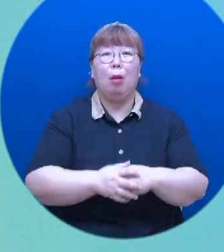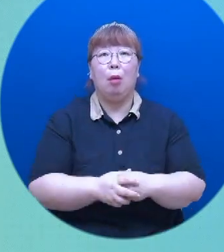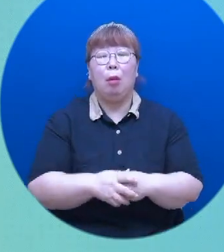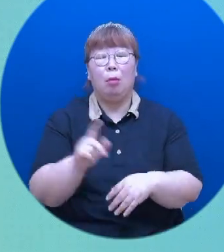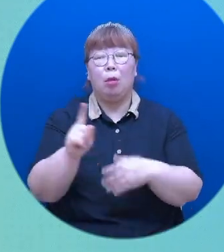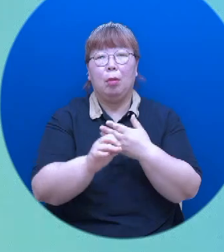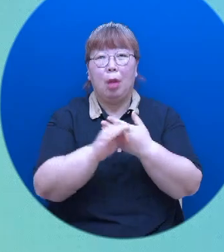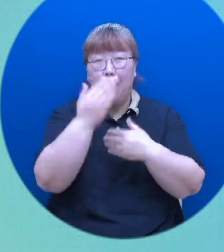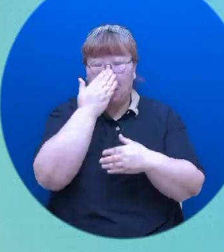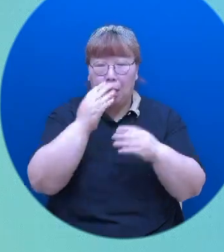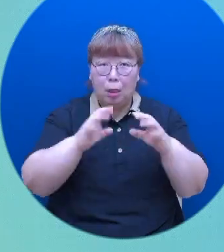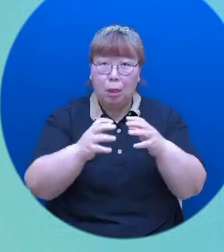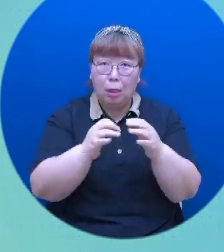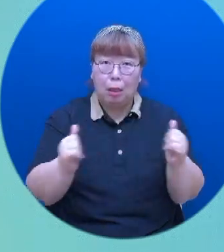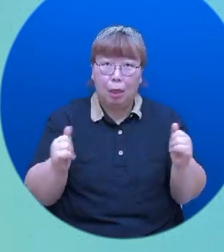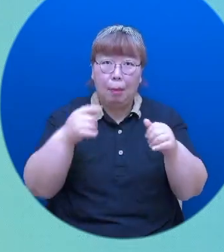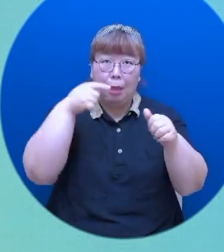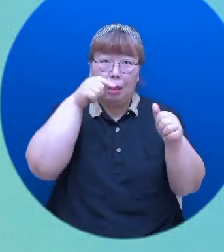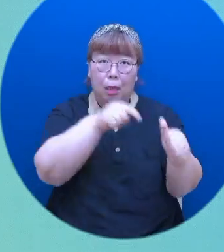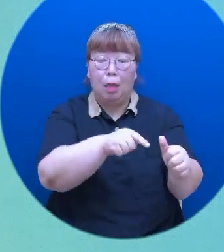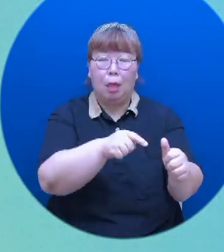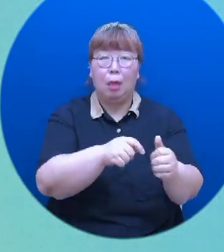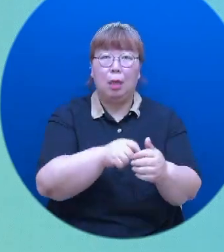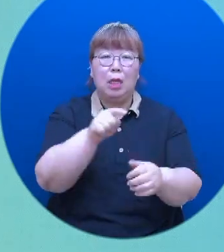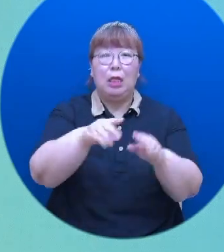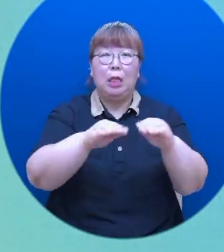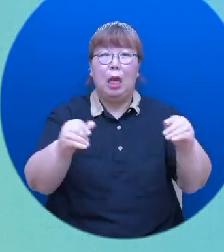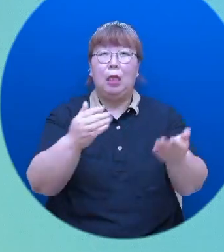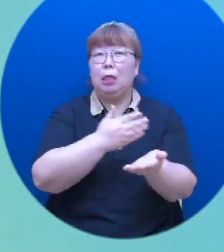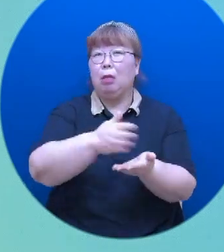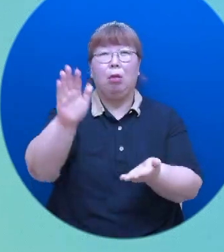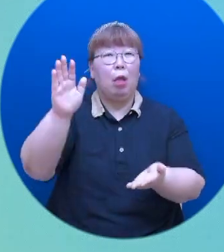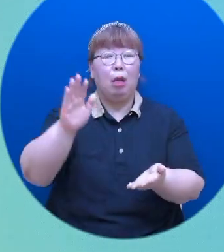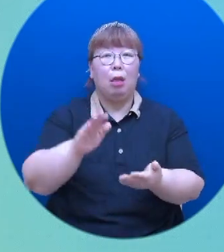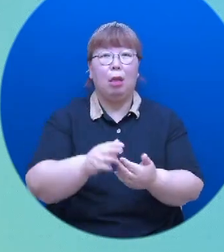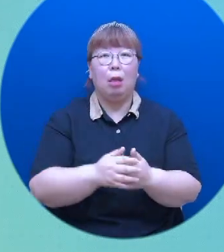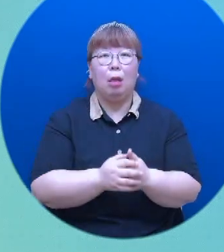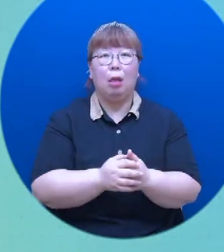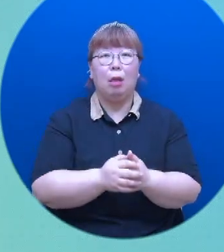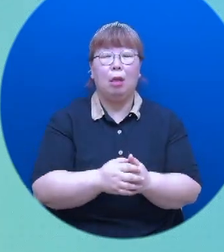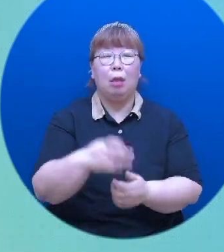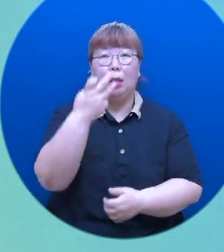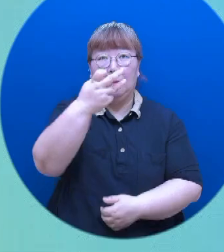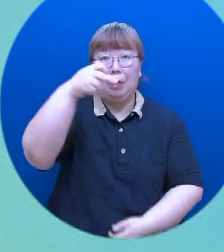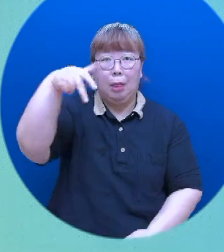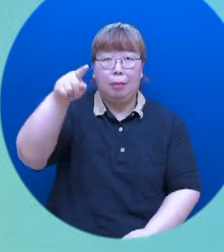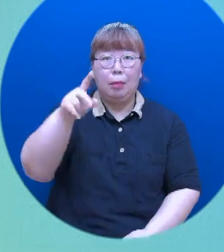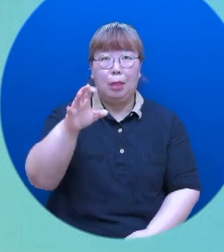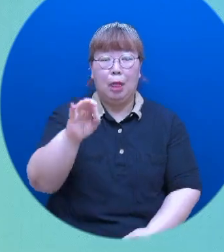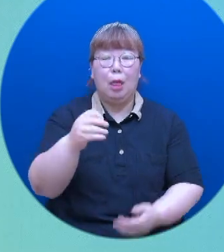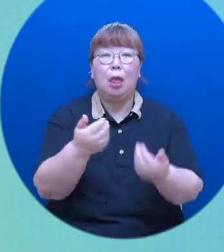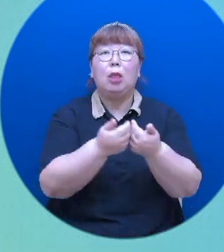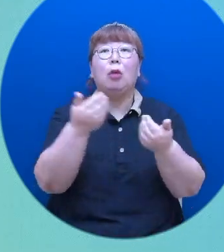하여금 너희들 이 땅을 떠나가라. 출애굽기 13장에서 떠납니다.